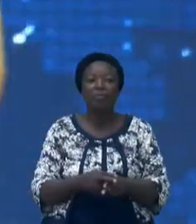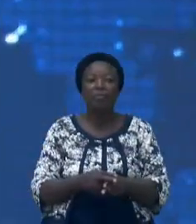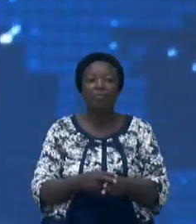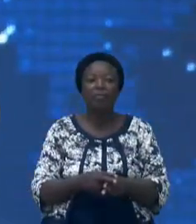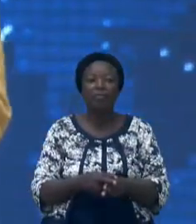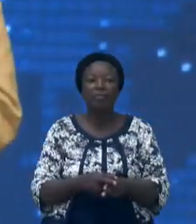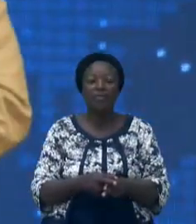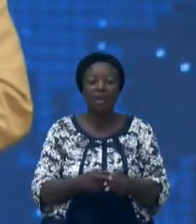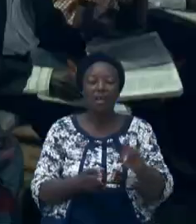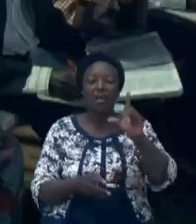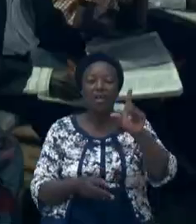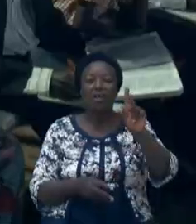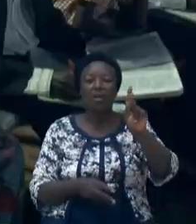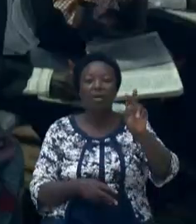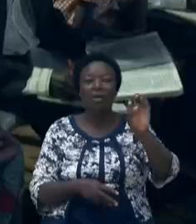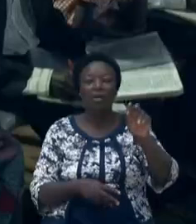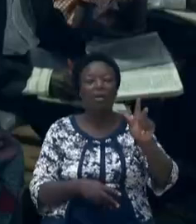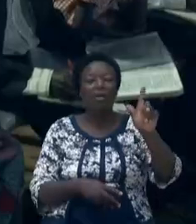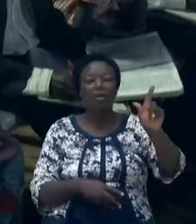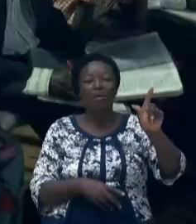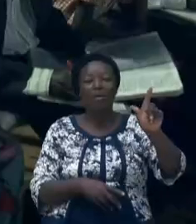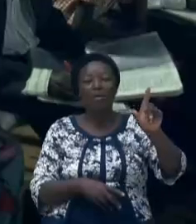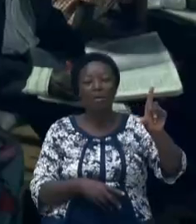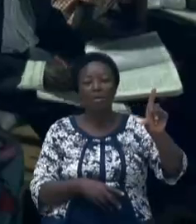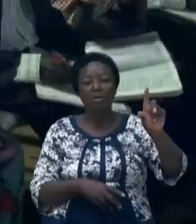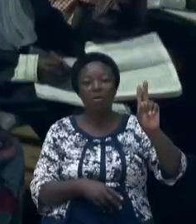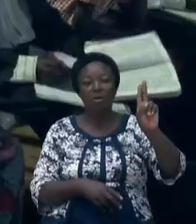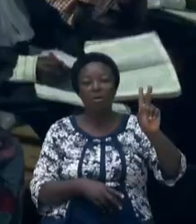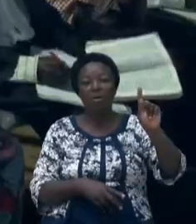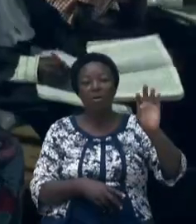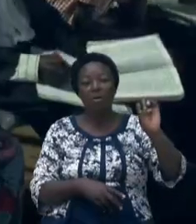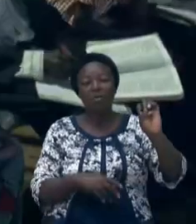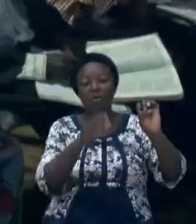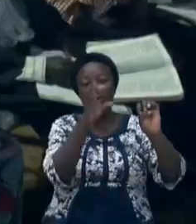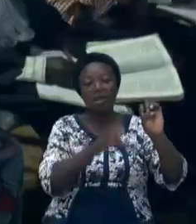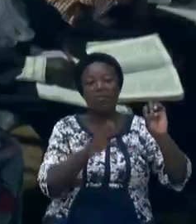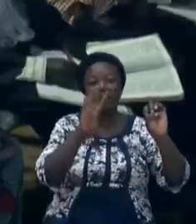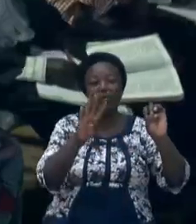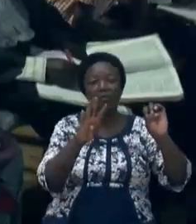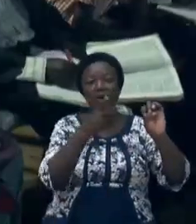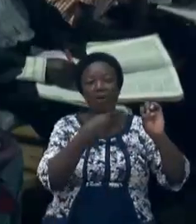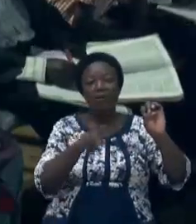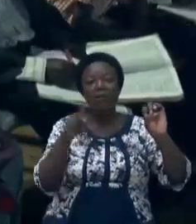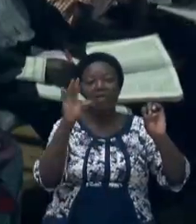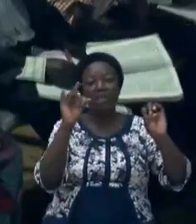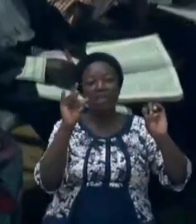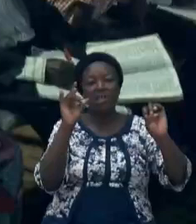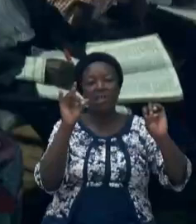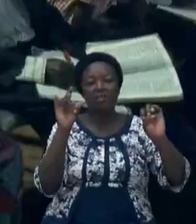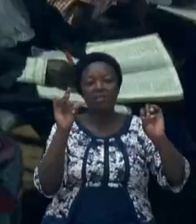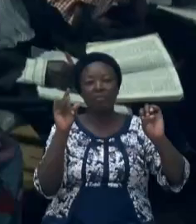jour de ta vie au nom de jésus luc 4 verset